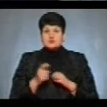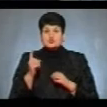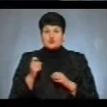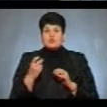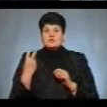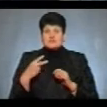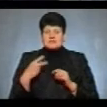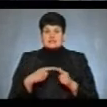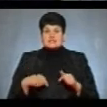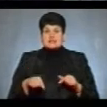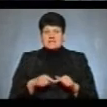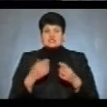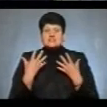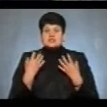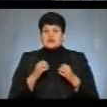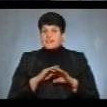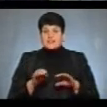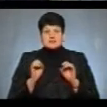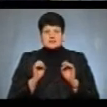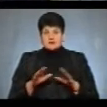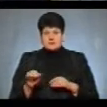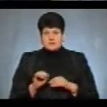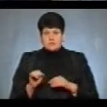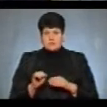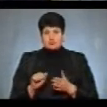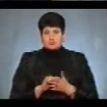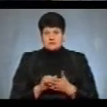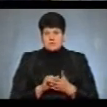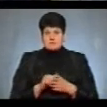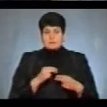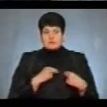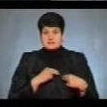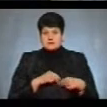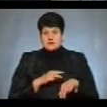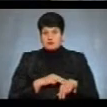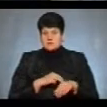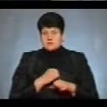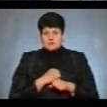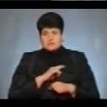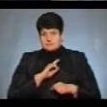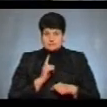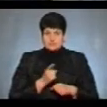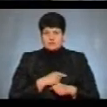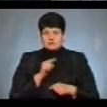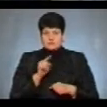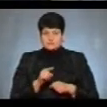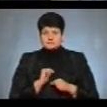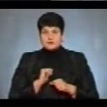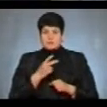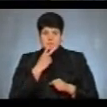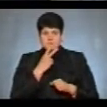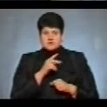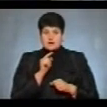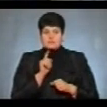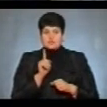дільниць, по теребовлі ще не здано документації. Працівники поліції працюють там в посиленому режимі, і ми передбачаємо,